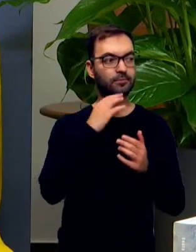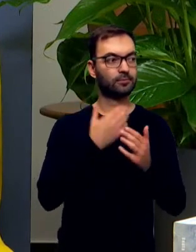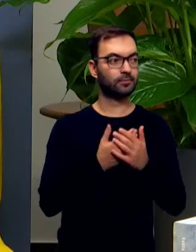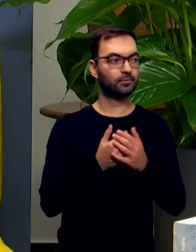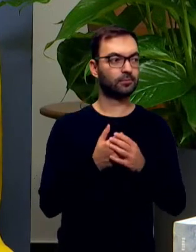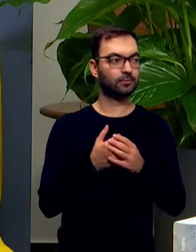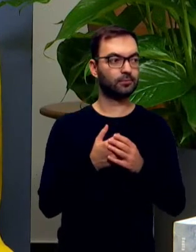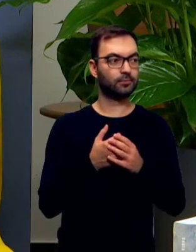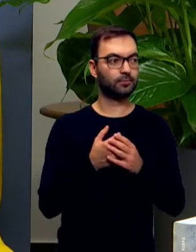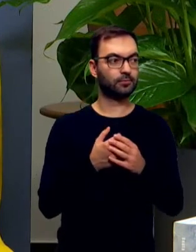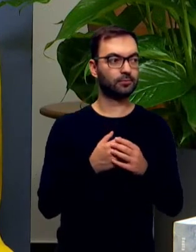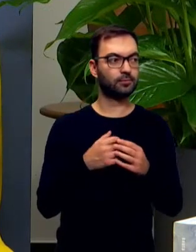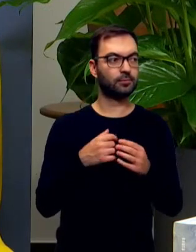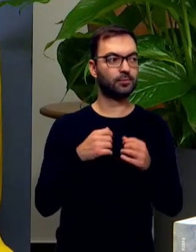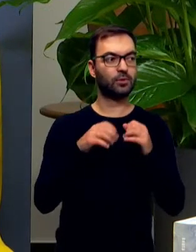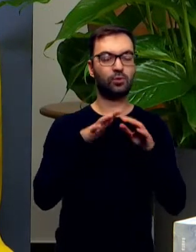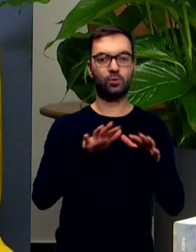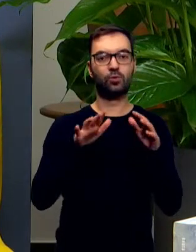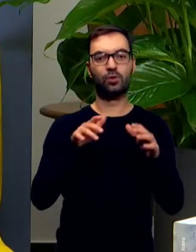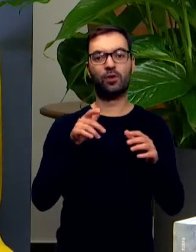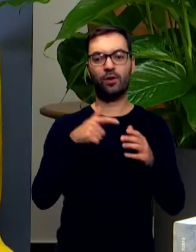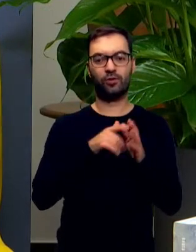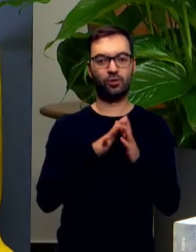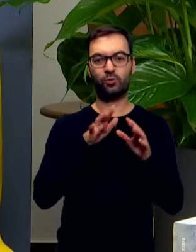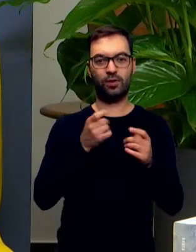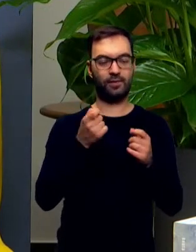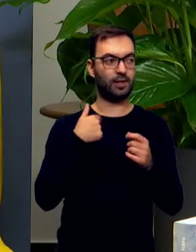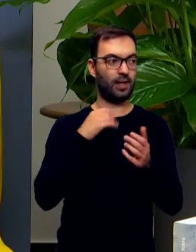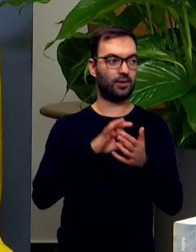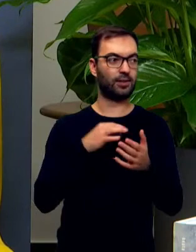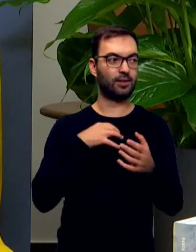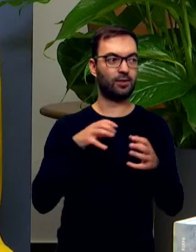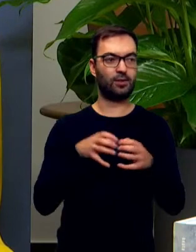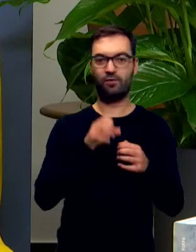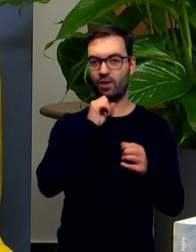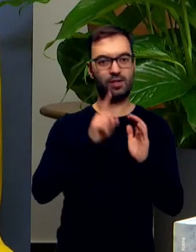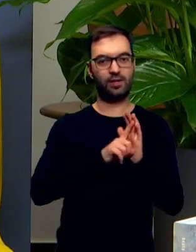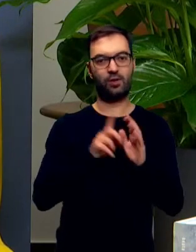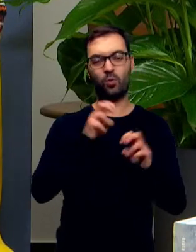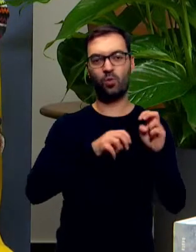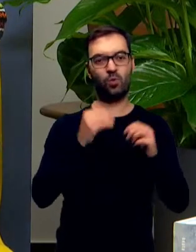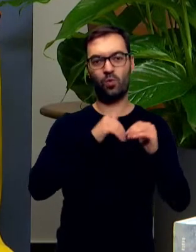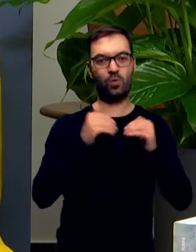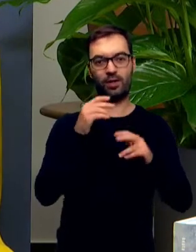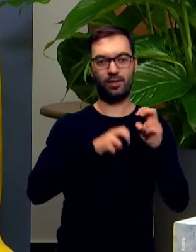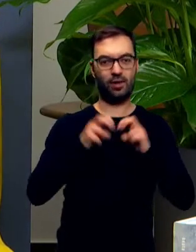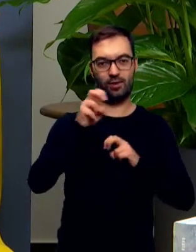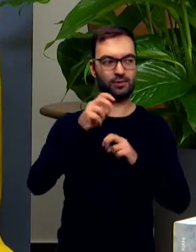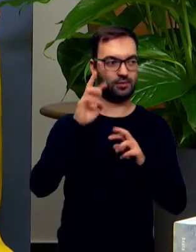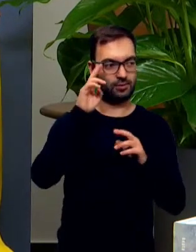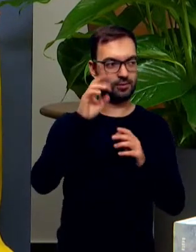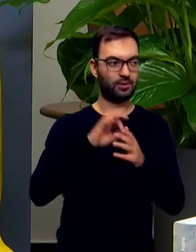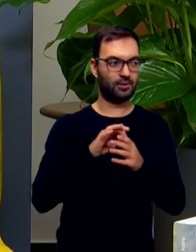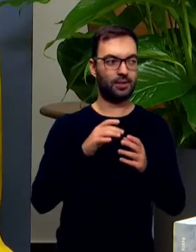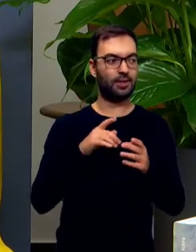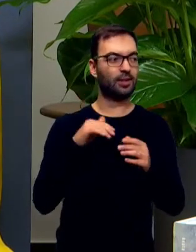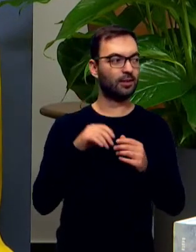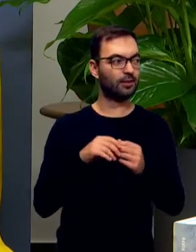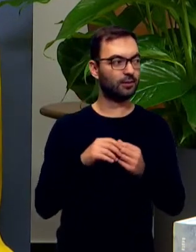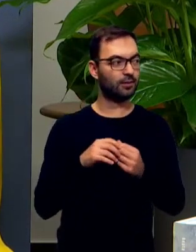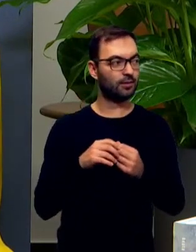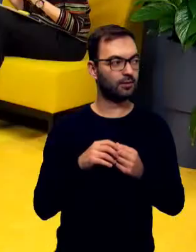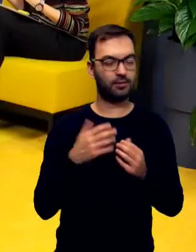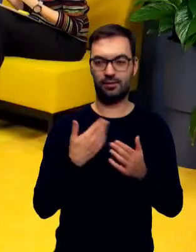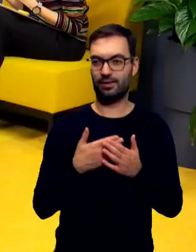że nieprawdopodobnie dużo było momentów w tej książce. Ja jestem akurat z tej grupy, która nie chodzi po górach. Być może państwo się domyślili od razu. Ale... Czyli